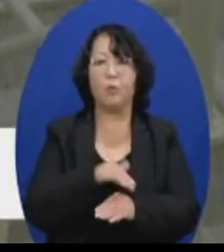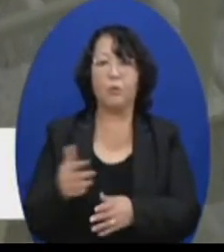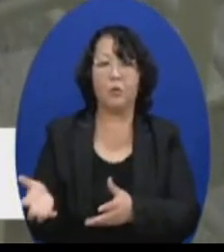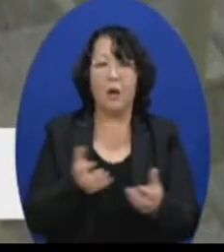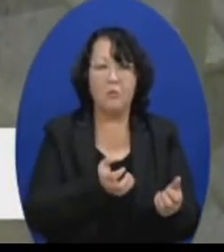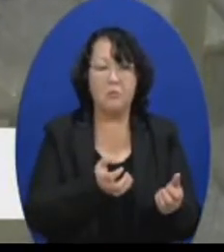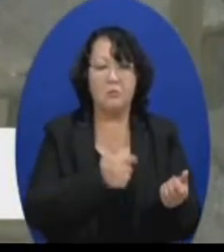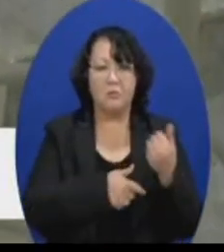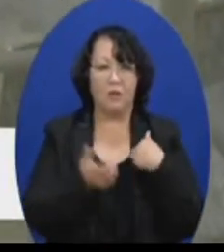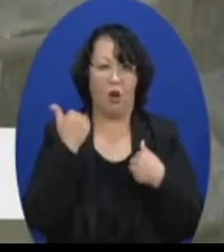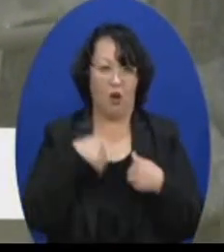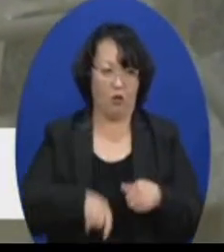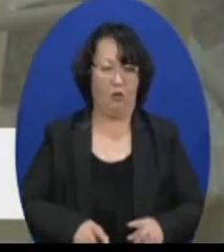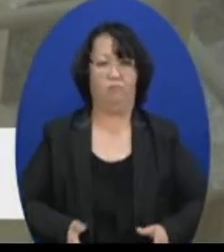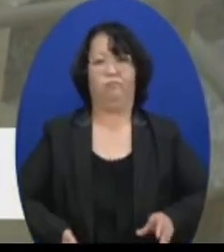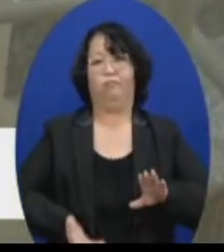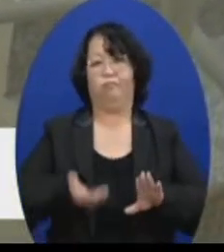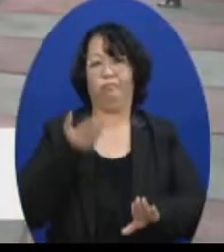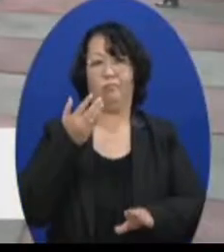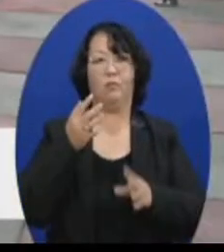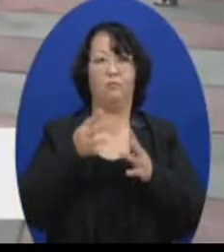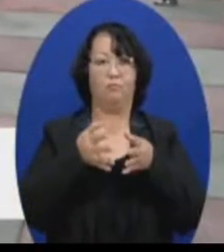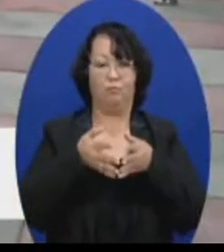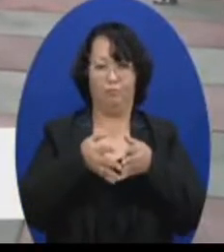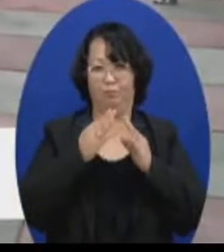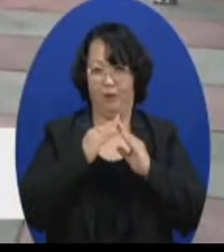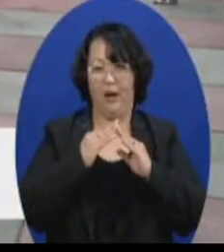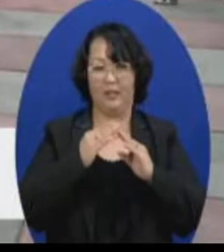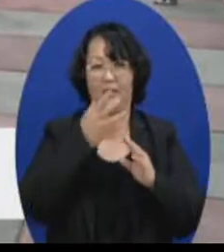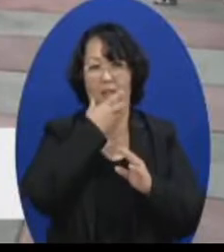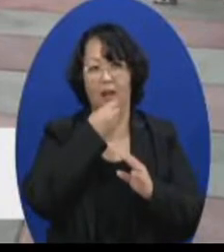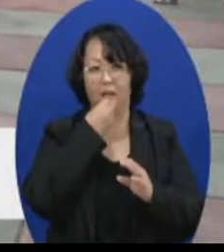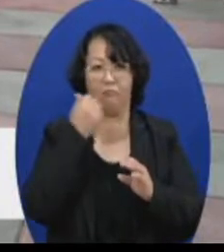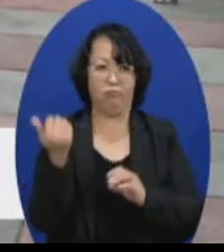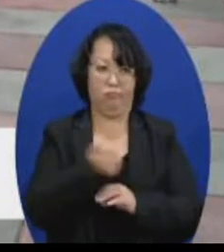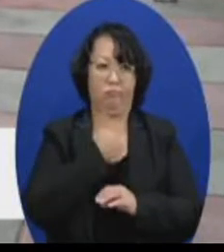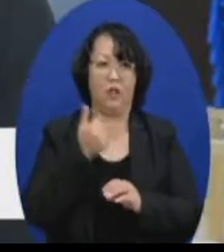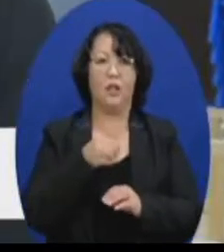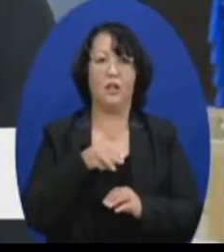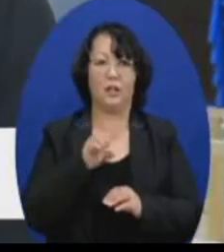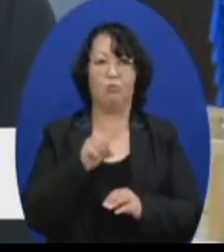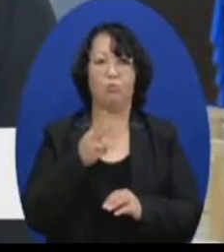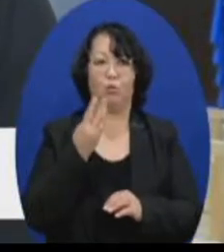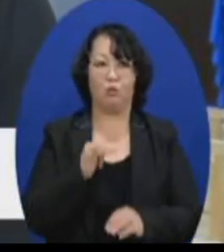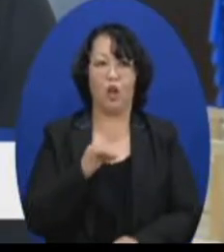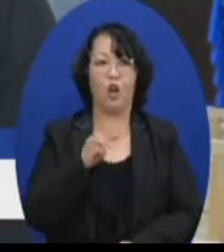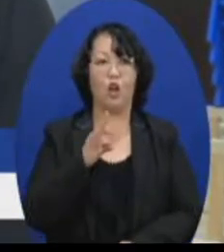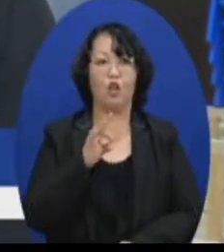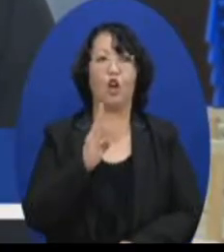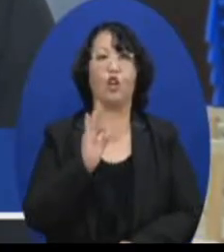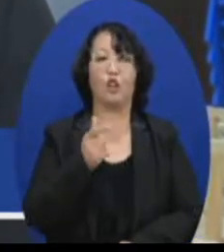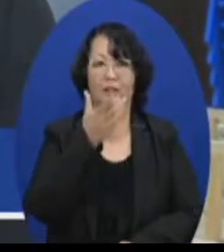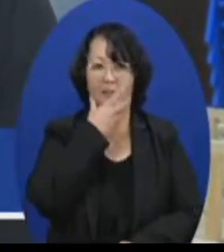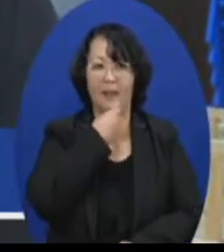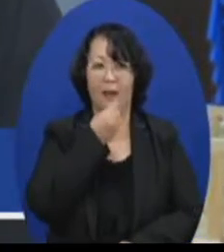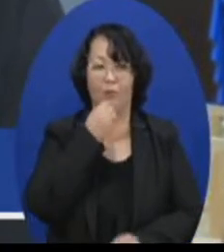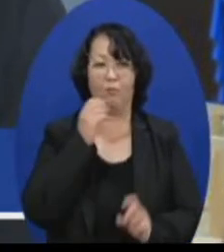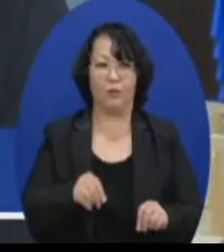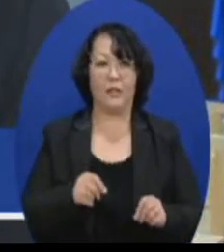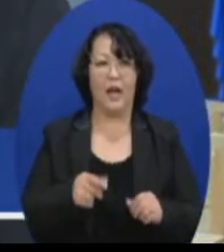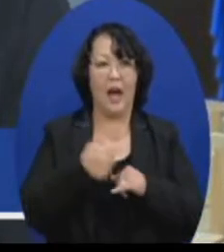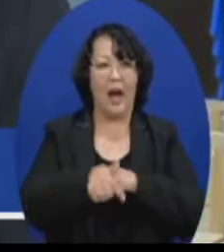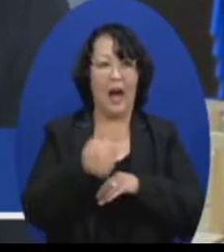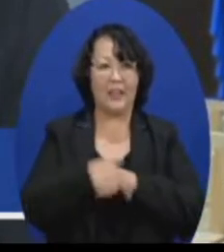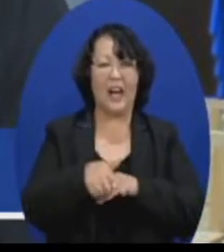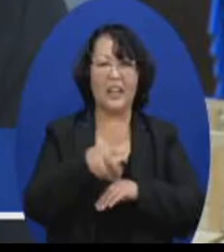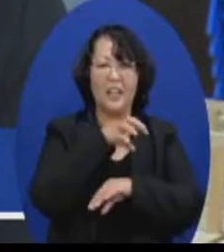байдал өөрчлөгдөж сумын төвийн 150 хүүхэд тохилог орчинд суралцах боломж бүрдэж байна. Өртгөлийн барилгатаа уснаар гадаа гэрч судаг гэсэн